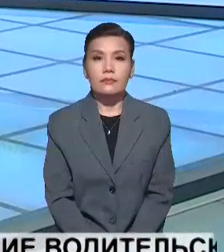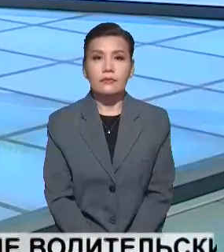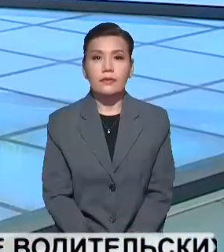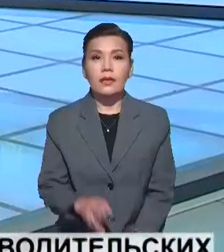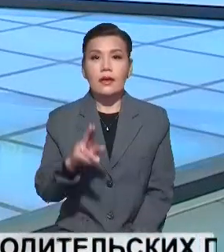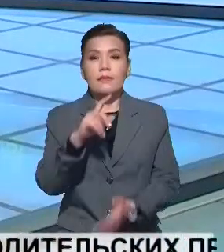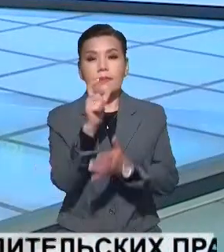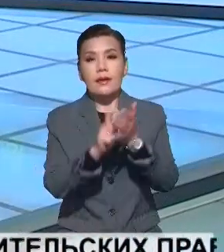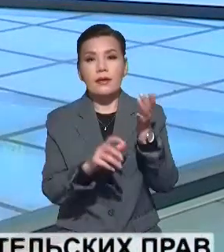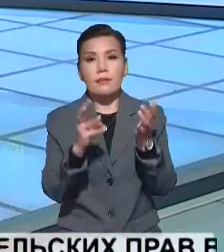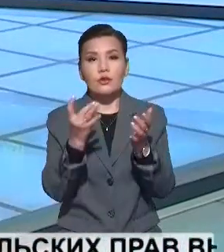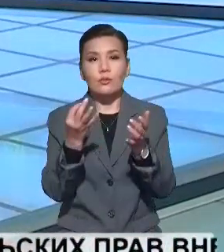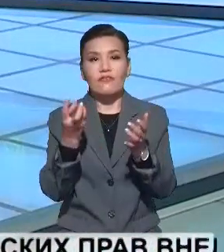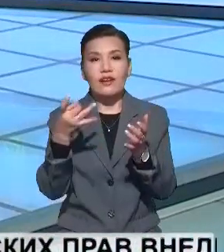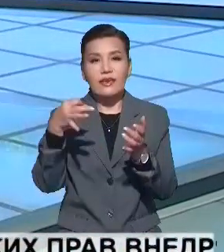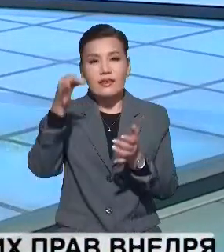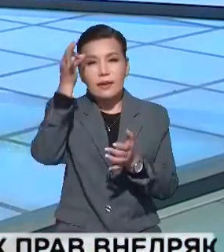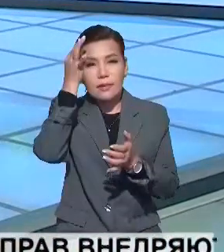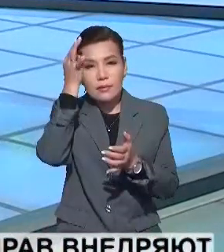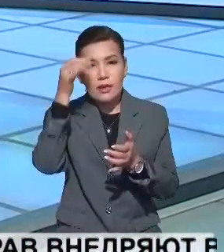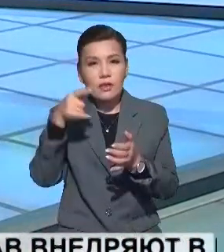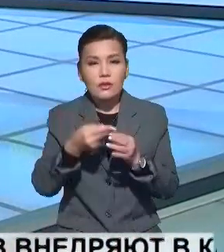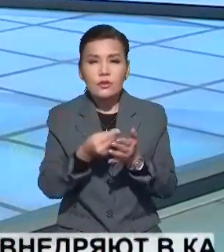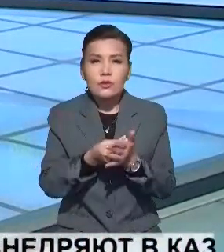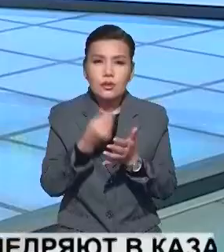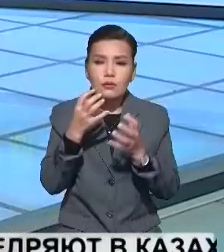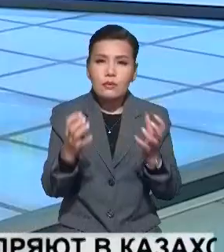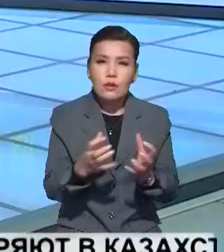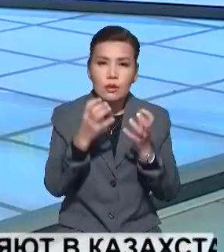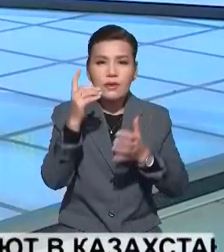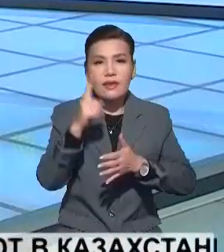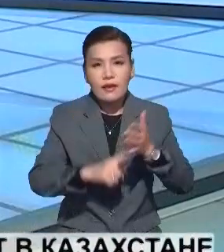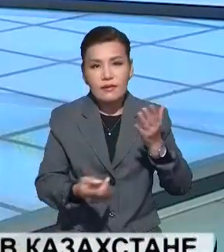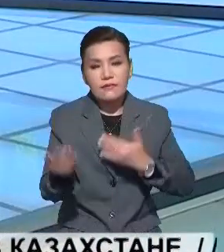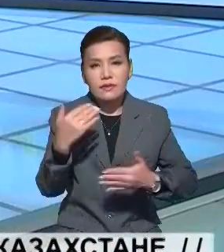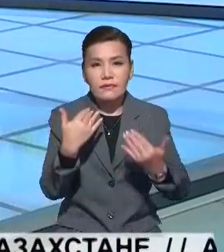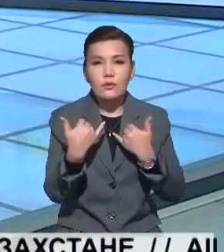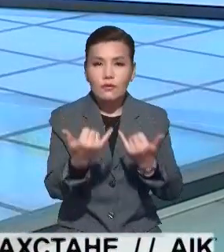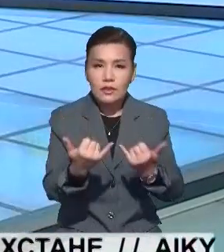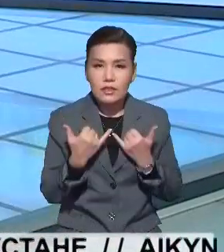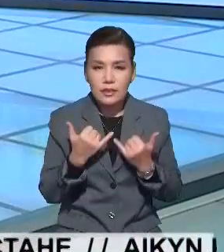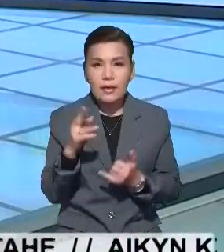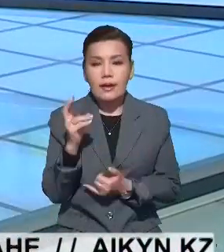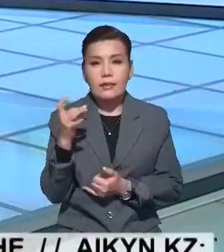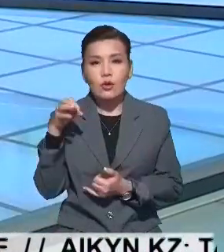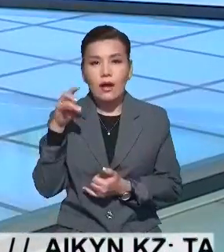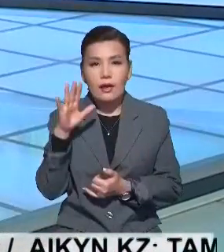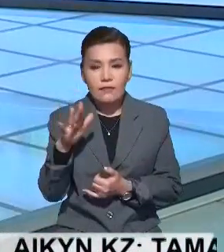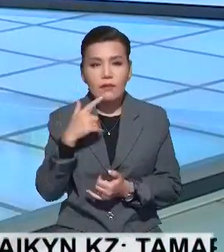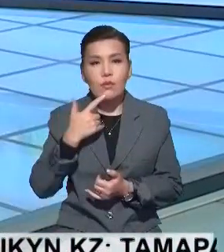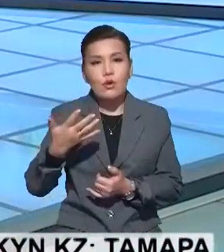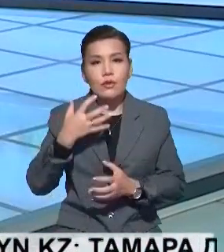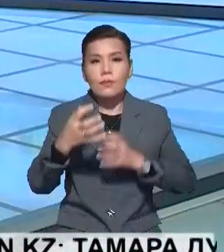поэзия махтумкули фраги напоминает о не приходящих ценностях мира доверия и взаимного уважения каср Тукаев выступил на